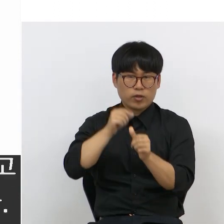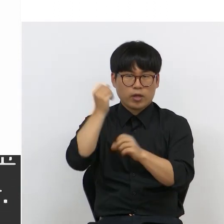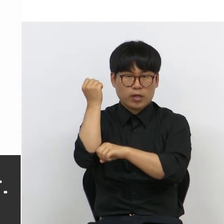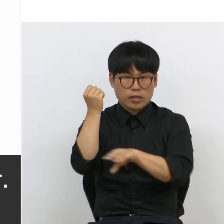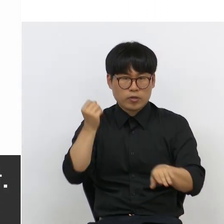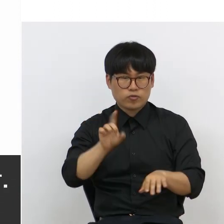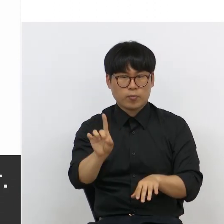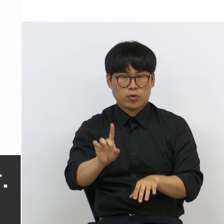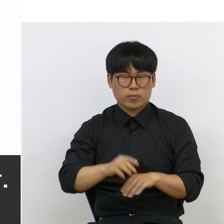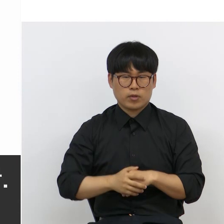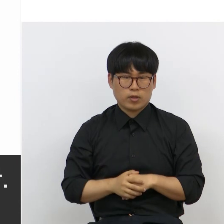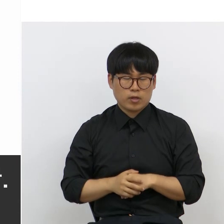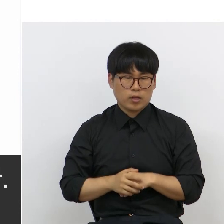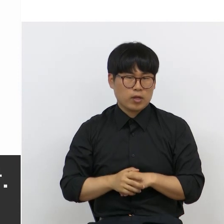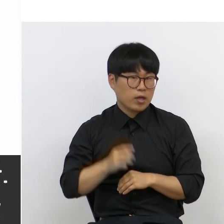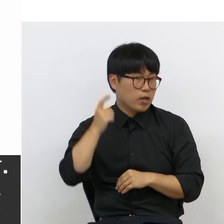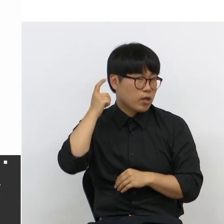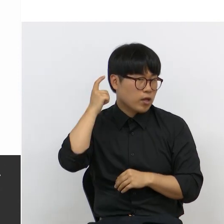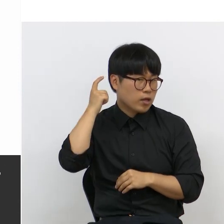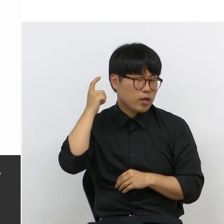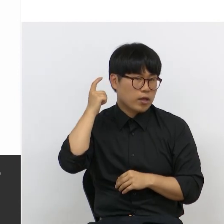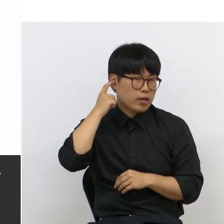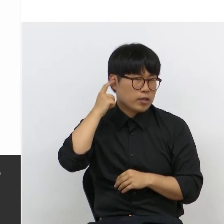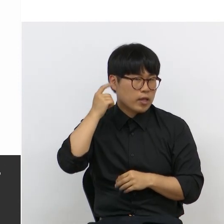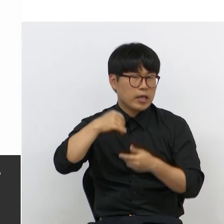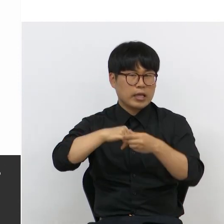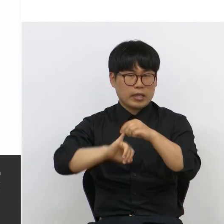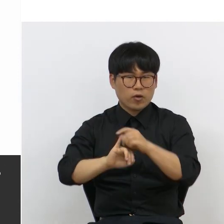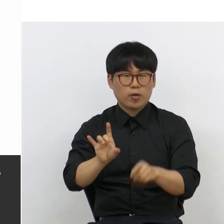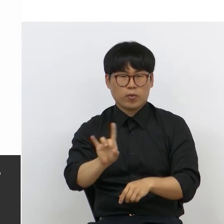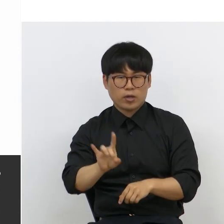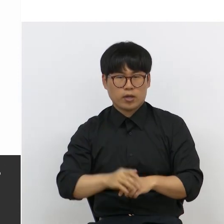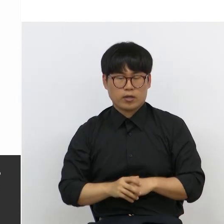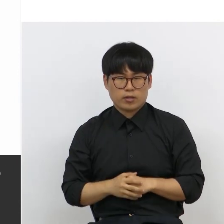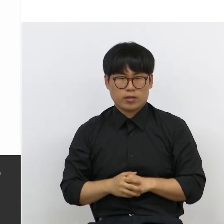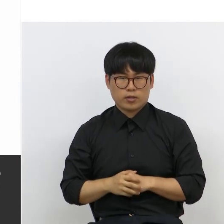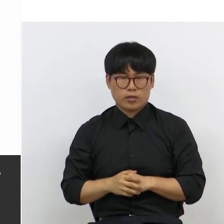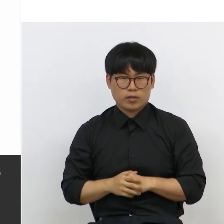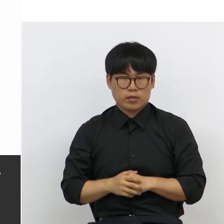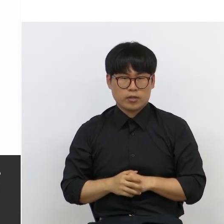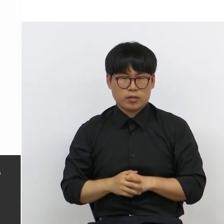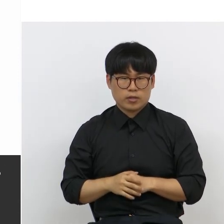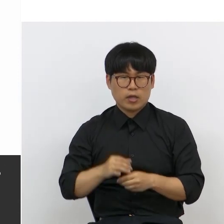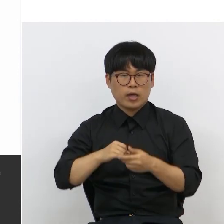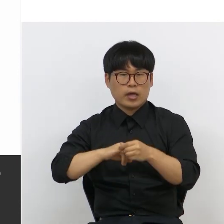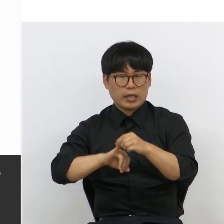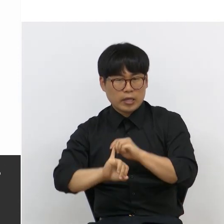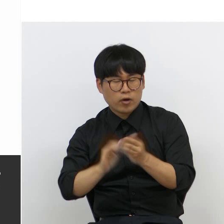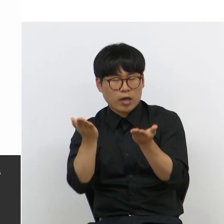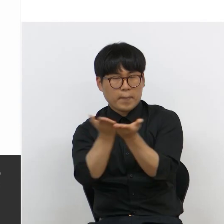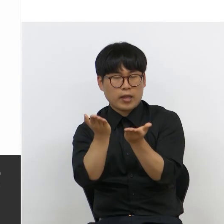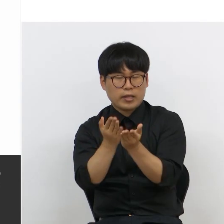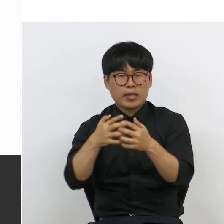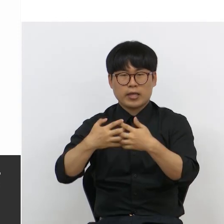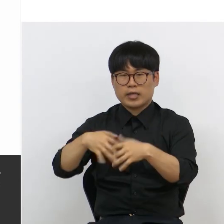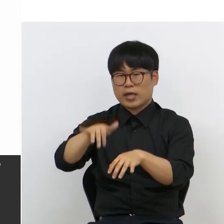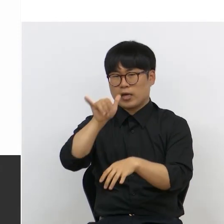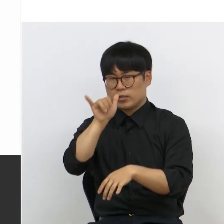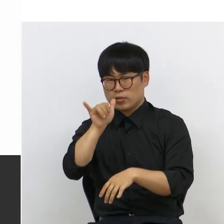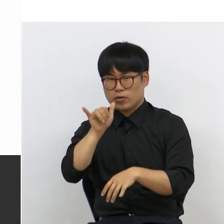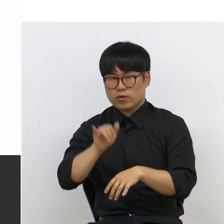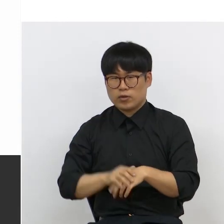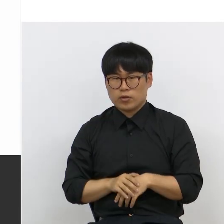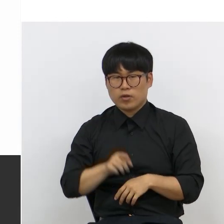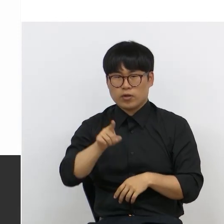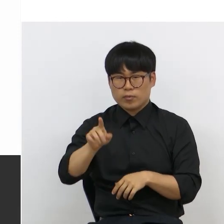한번 강조드리면 내의 기형이 어떠냐. 그럼 이제 의사 선생님이 이 기형에 이 전극을 써야 된다. 그럼 어쩔 수 없이 그 전극을 가지고